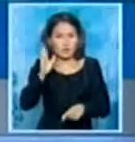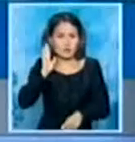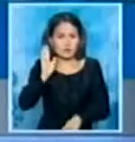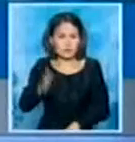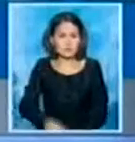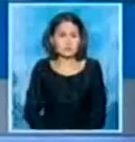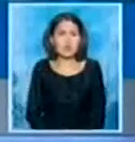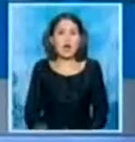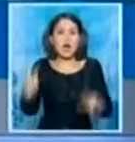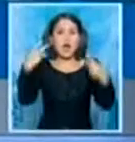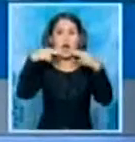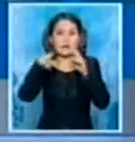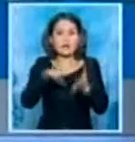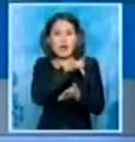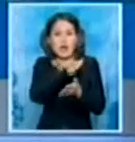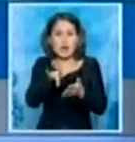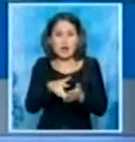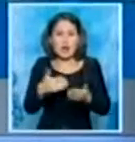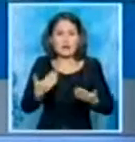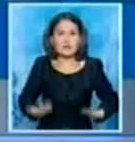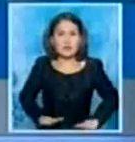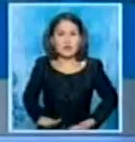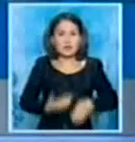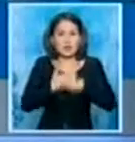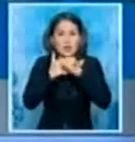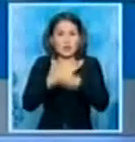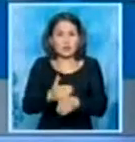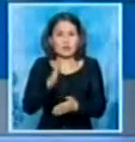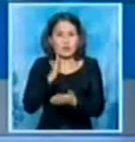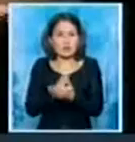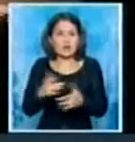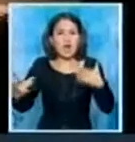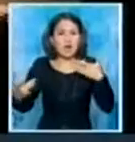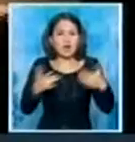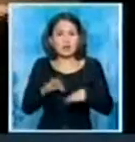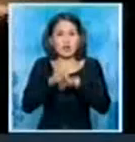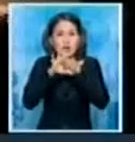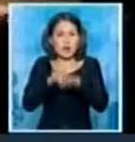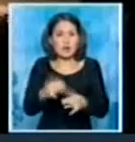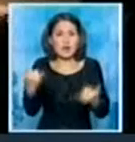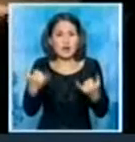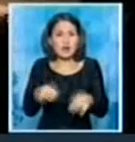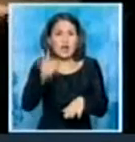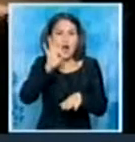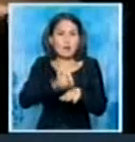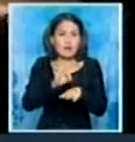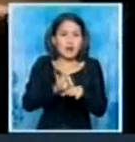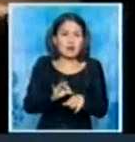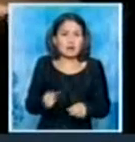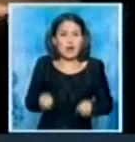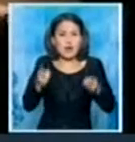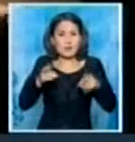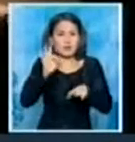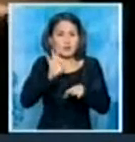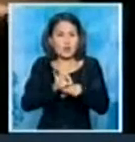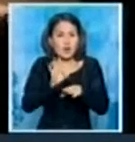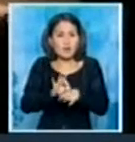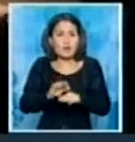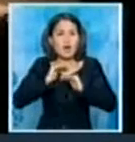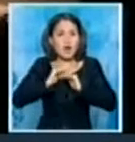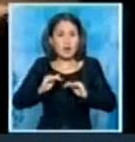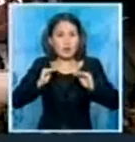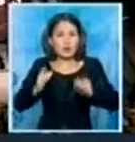Асқада жаңалықтар. Елордада өмір үшін атты қайырымдылық концерт өтті. Шараның көздегені қауіпті әрі сирек кездесетін дертке шалдыққан